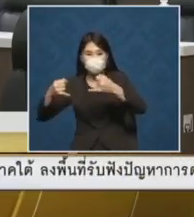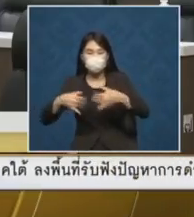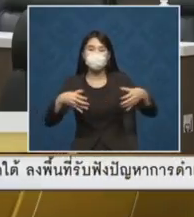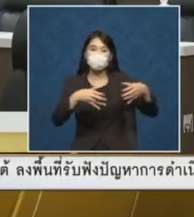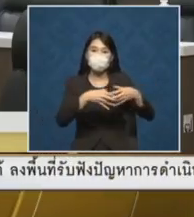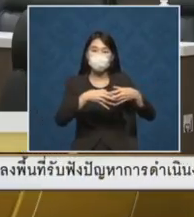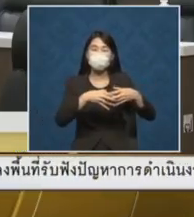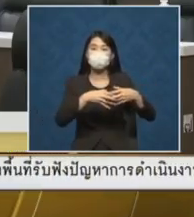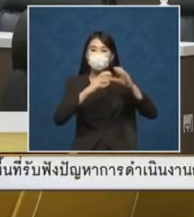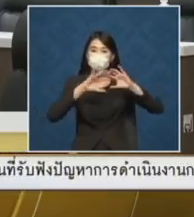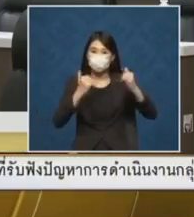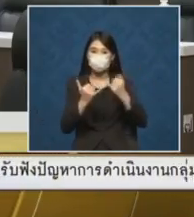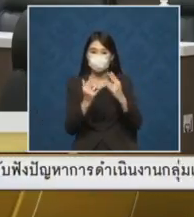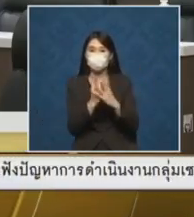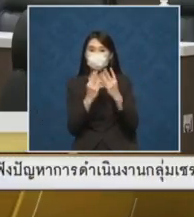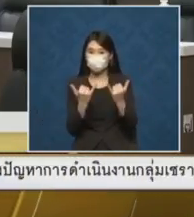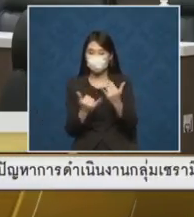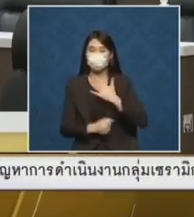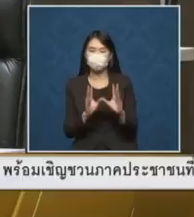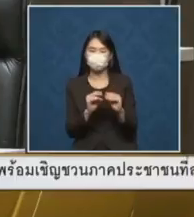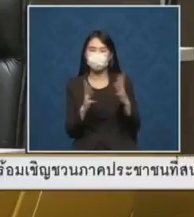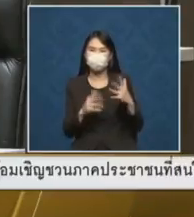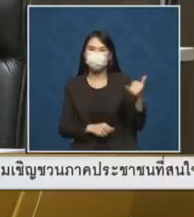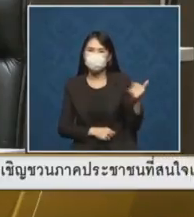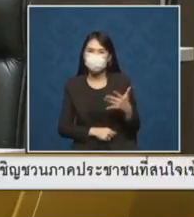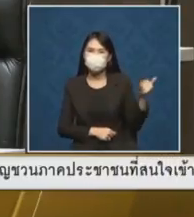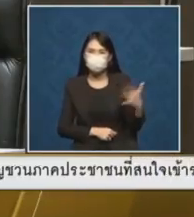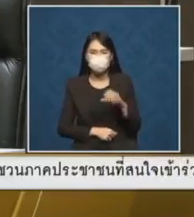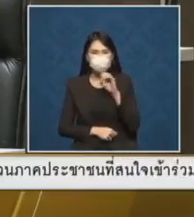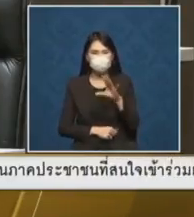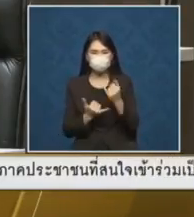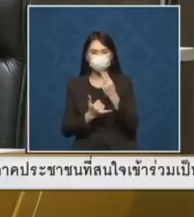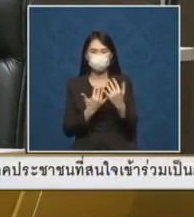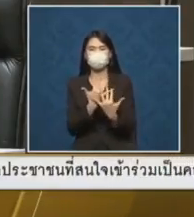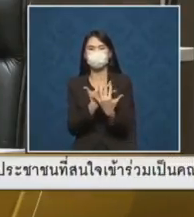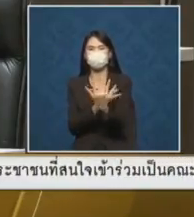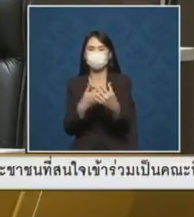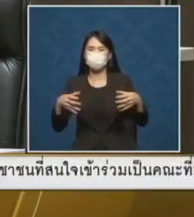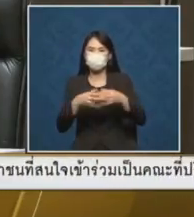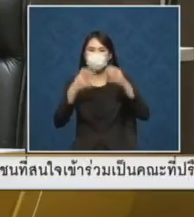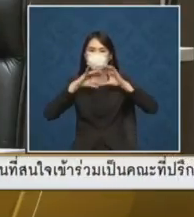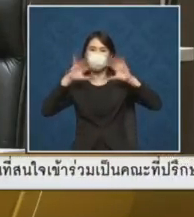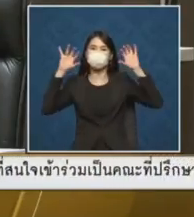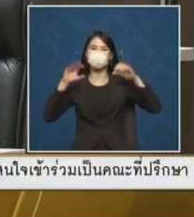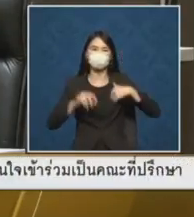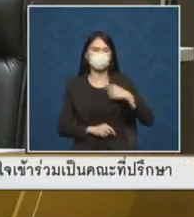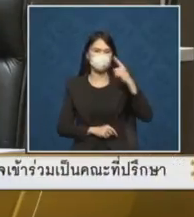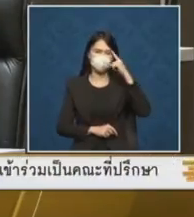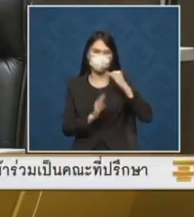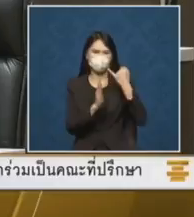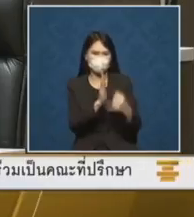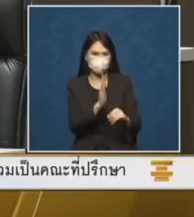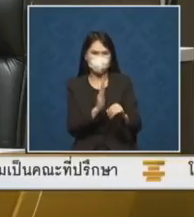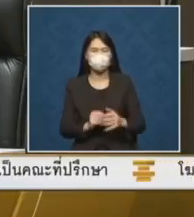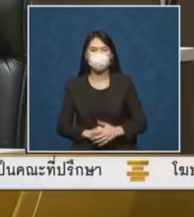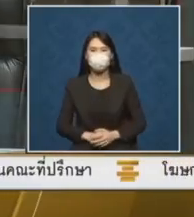ม่ได้การที่สภาล่มแสดงให้เห็นว่าฝ่ายรัฐบาลด้วยกันเองสมรู้กับฝ่ายค้านหรือไม่เอาธุระจึงไม่เข้าประชุมทำให้ส